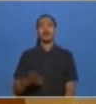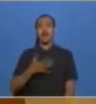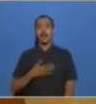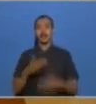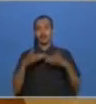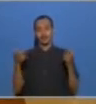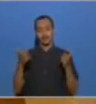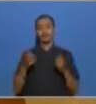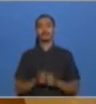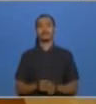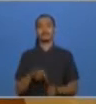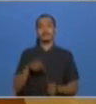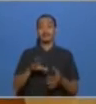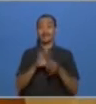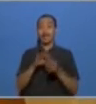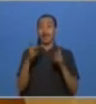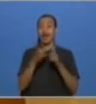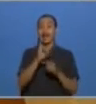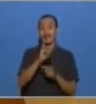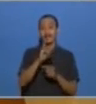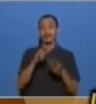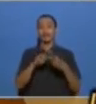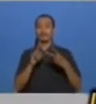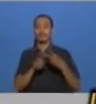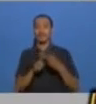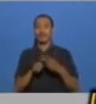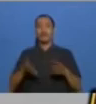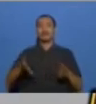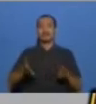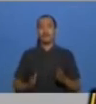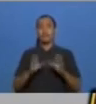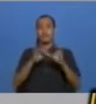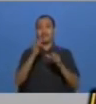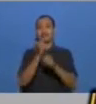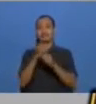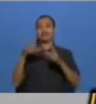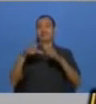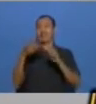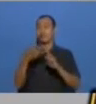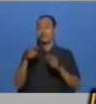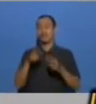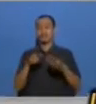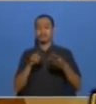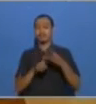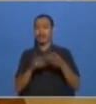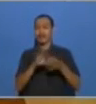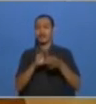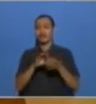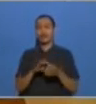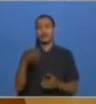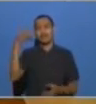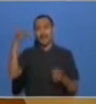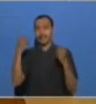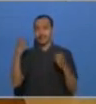and Inclusion, Sasana Inklusi dan Gerakan Advokasi Difabel atau Sigap Indonesia bekerja sama dengan Dinas Kesehatan Daerah